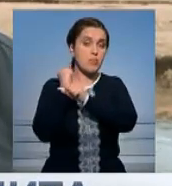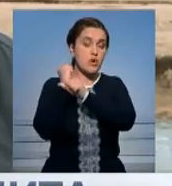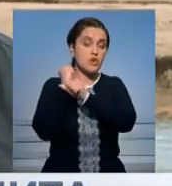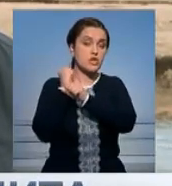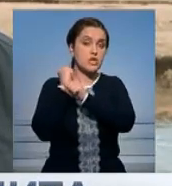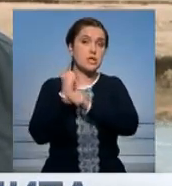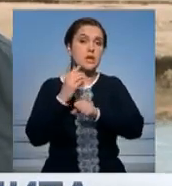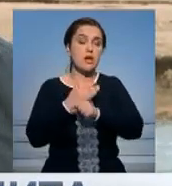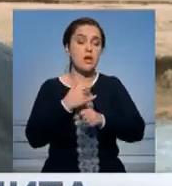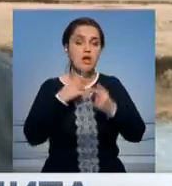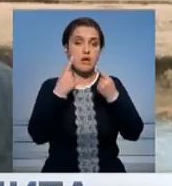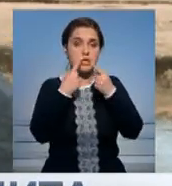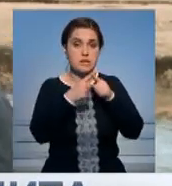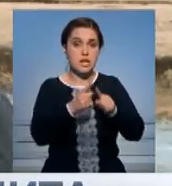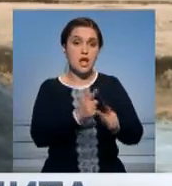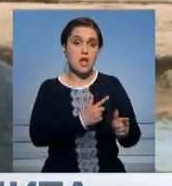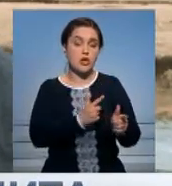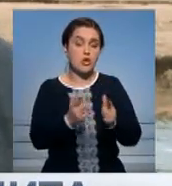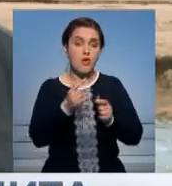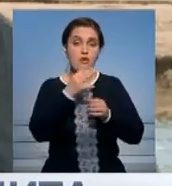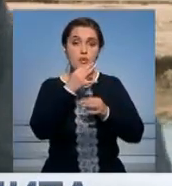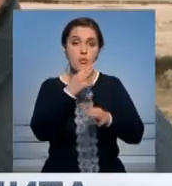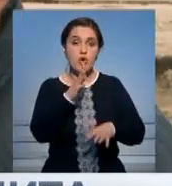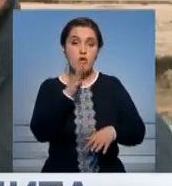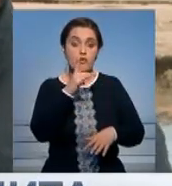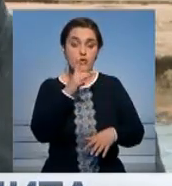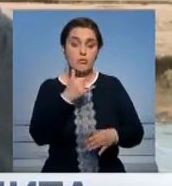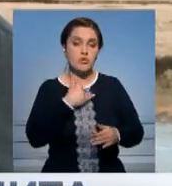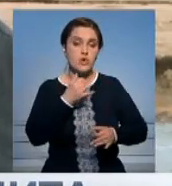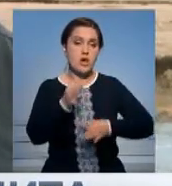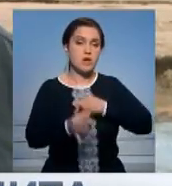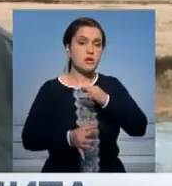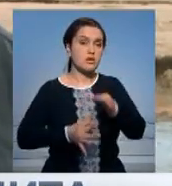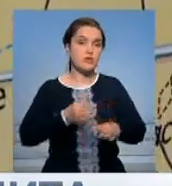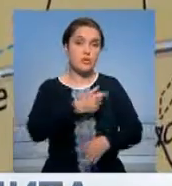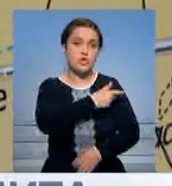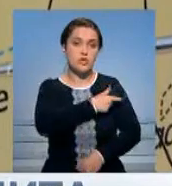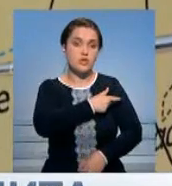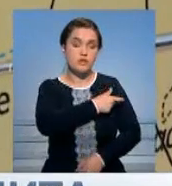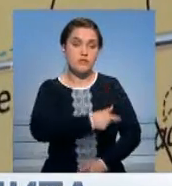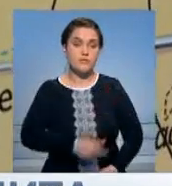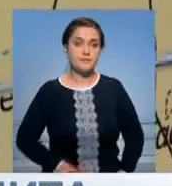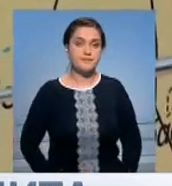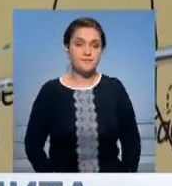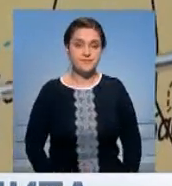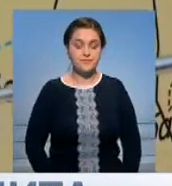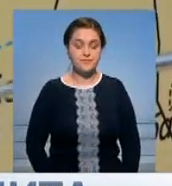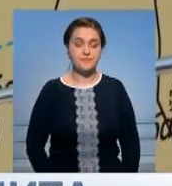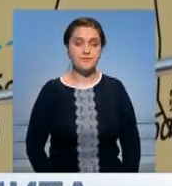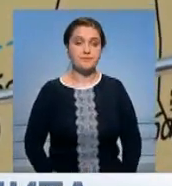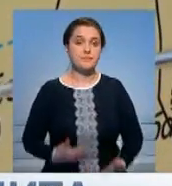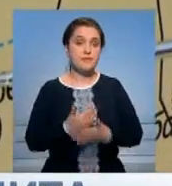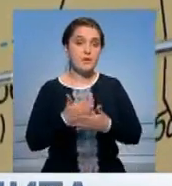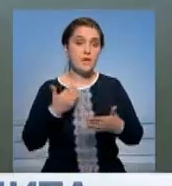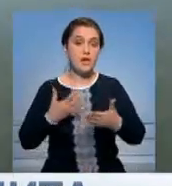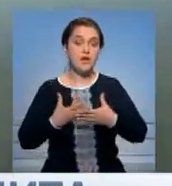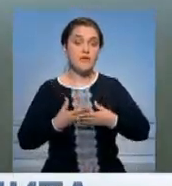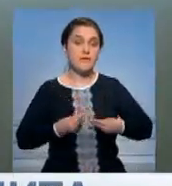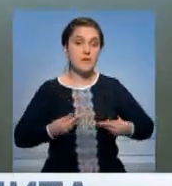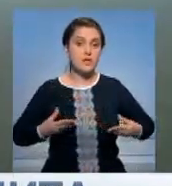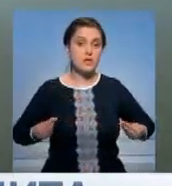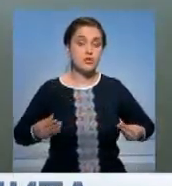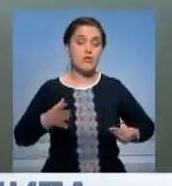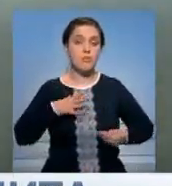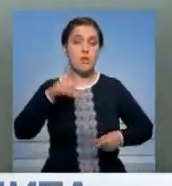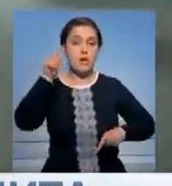Техника тоже готова к работе в любой момент. Ведем круглосуточное дежурство. Прошлой весной ситуация здесь была сложной. Проливной дождь